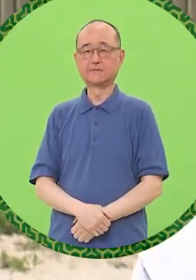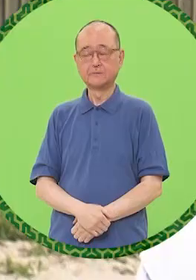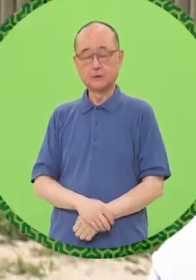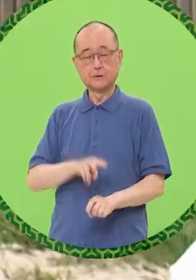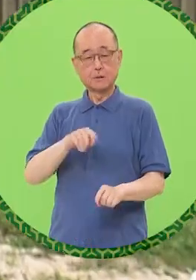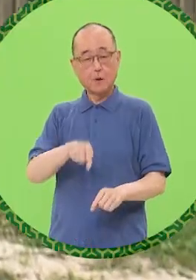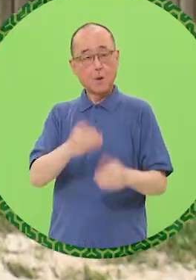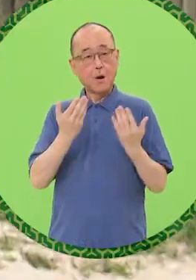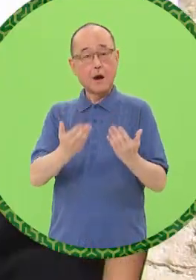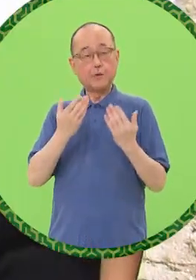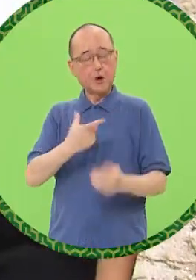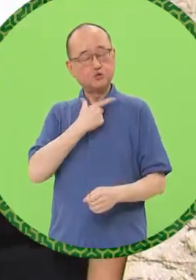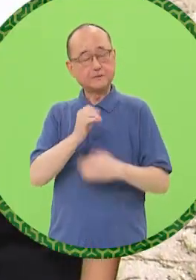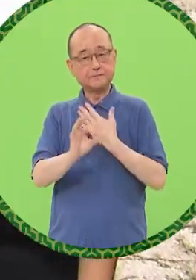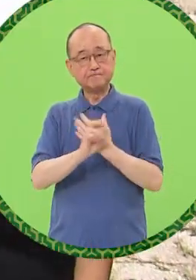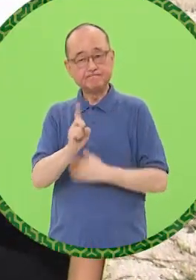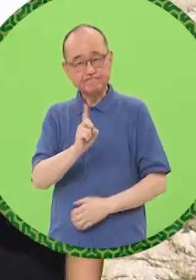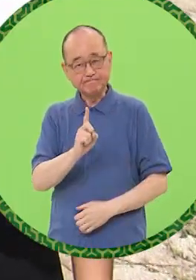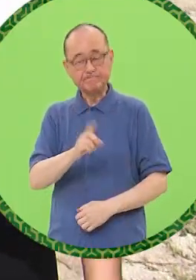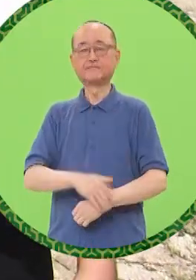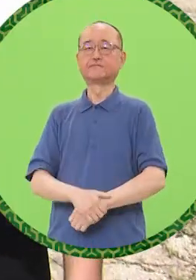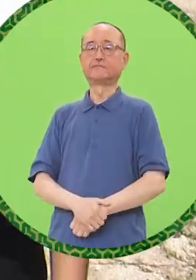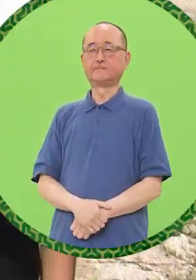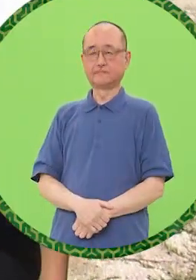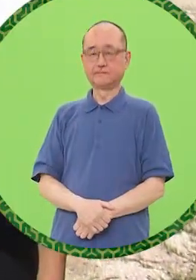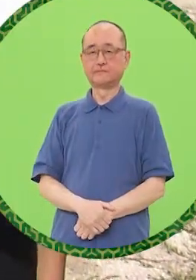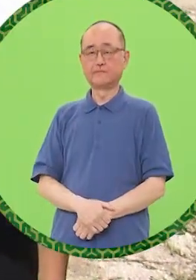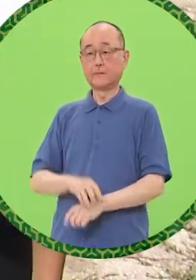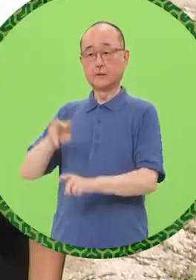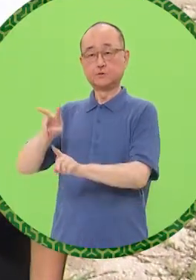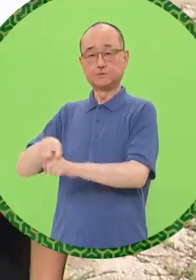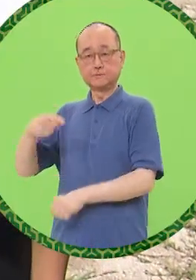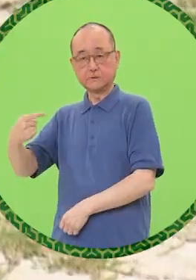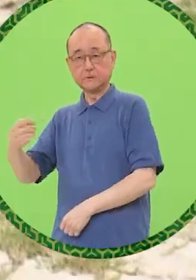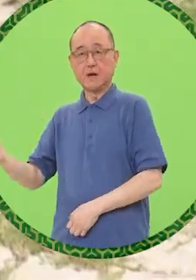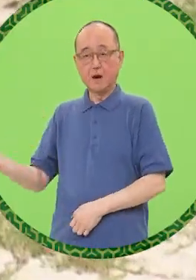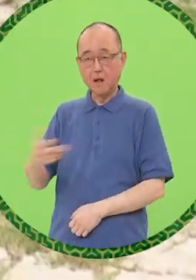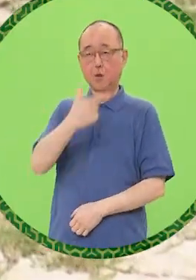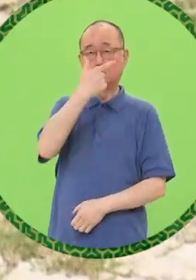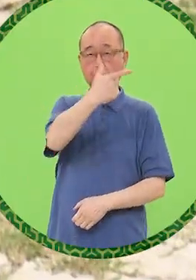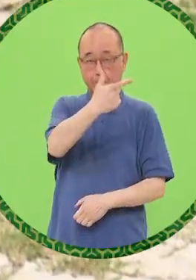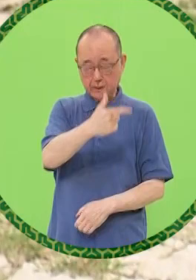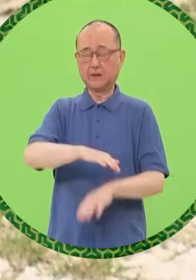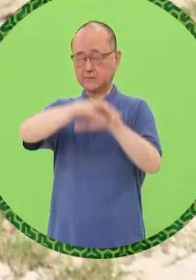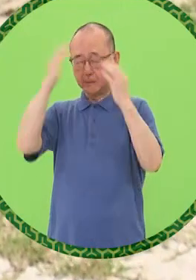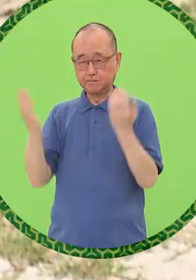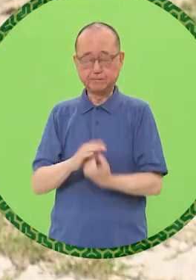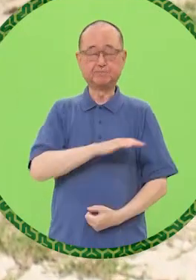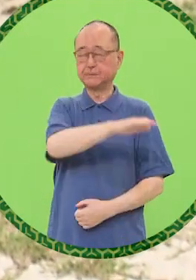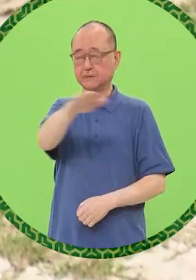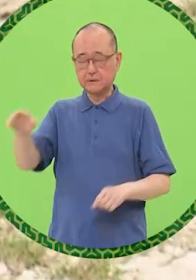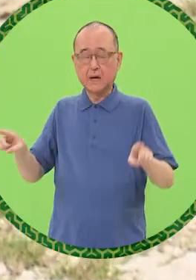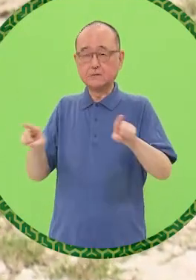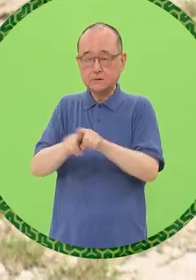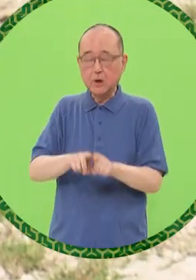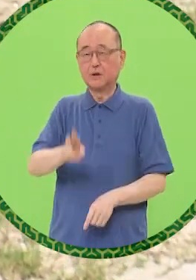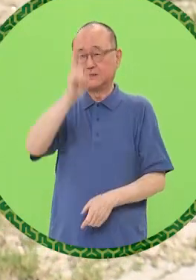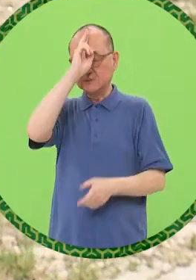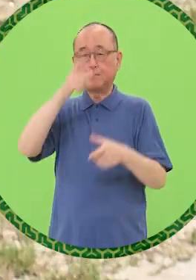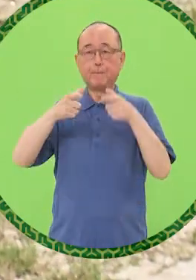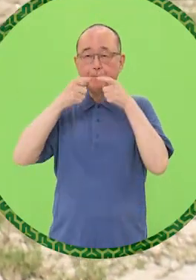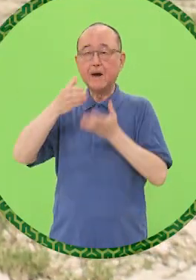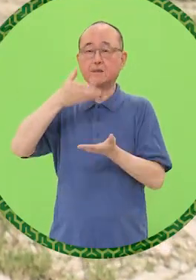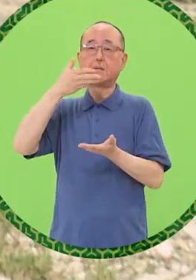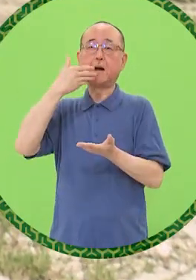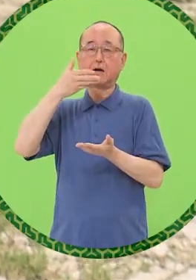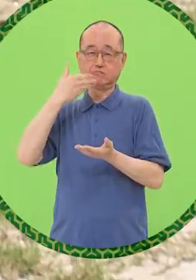楽しいです。 じゃあこの学校のどういうところが好きですか？ 1年生から6年生までみ